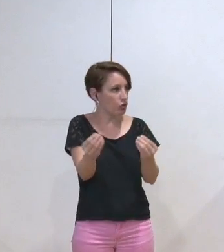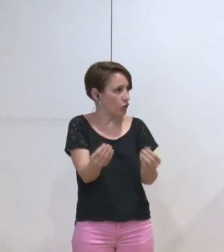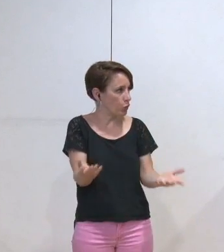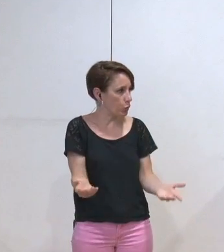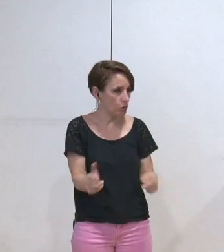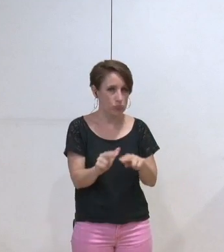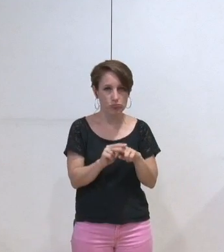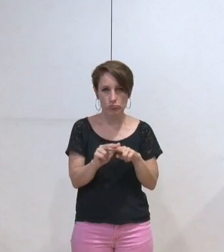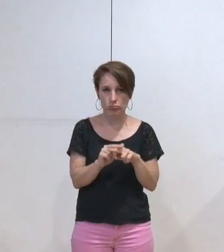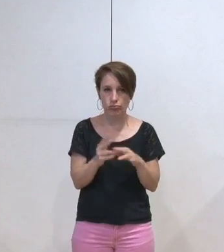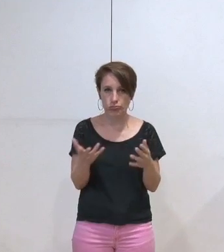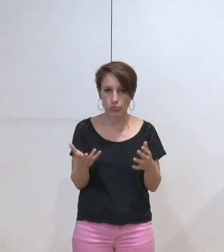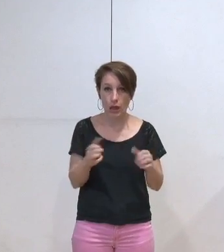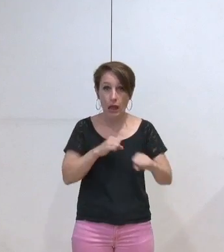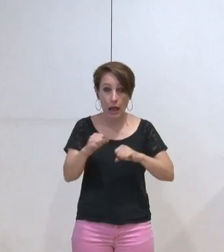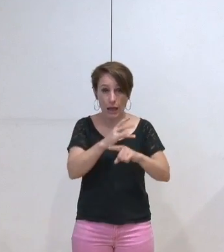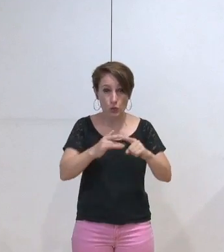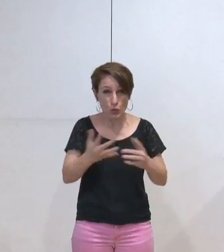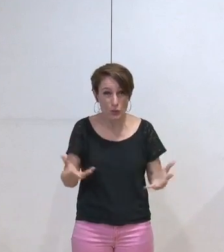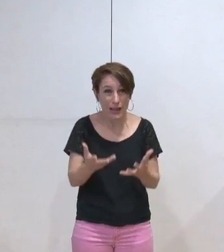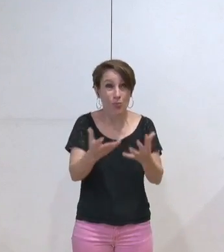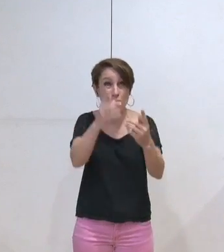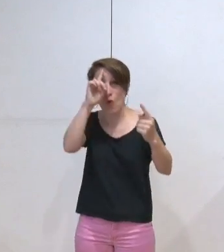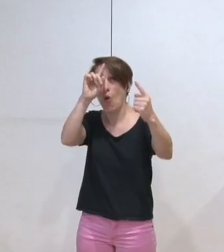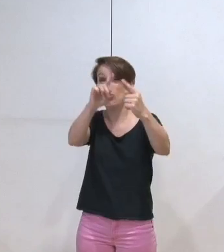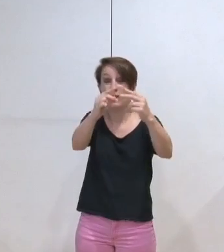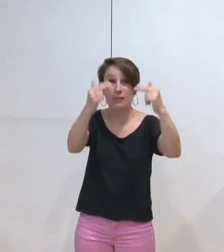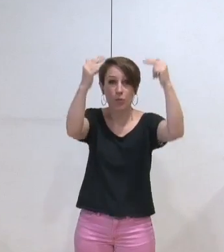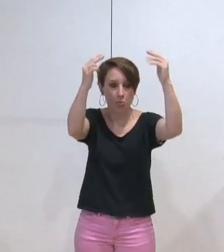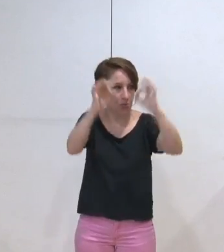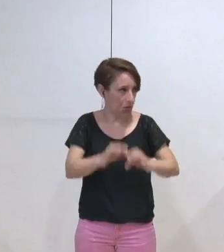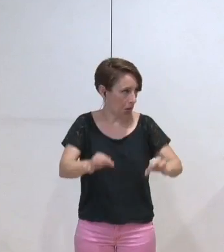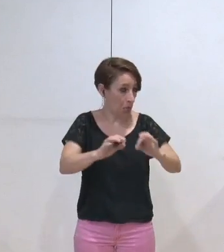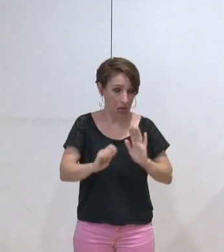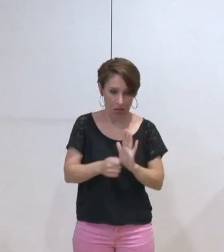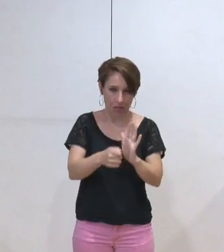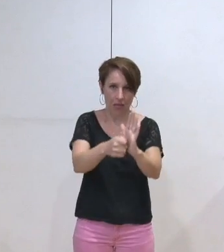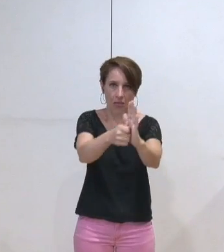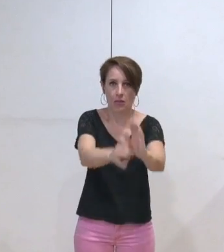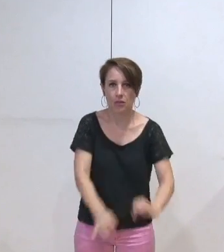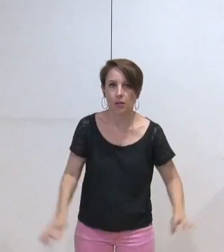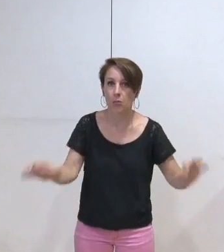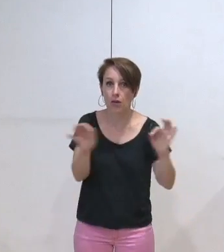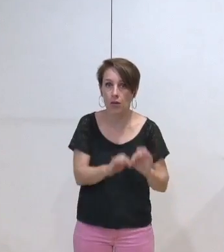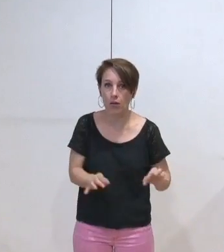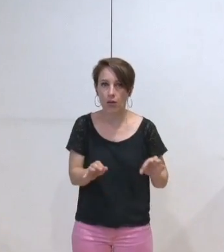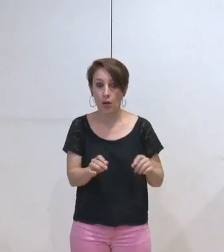de l'action sociale grenobloise ne propose aucun calendrier aucune prospective